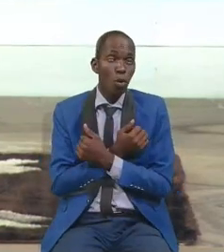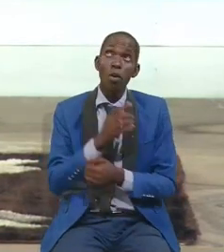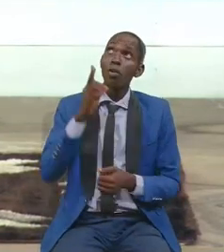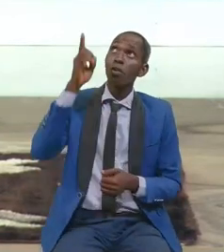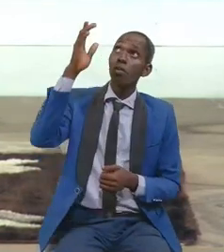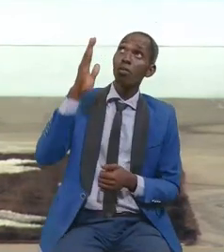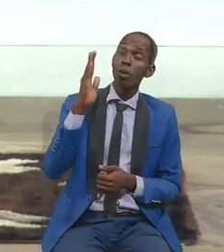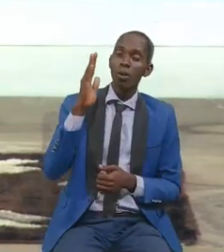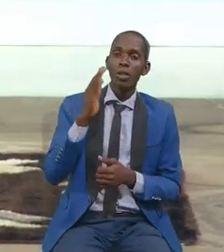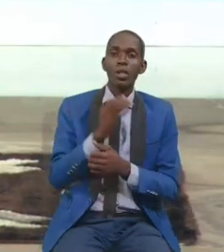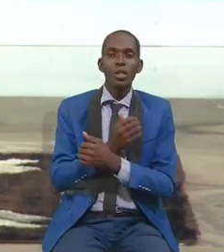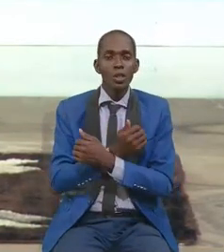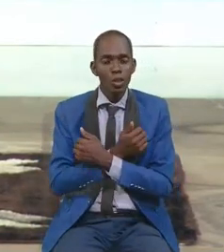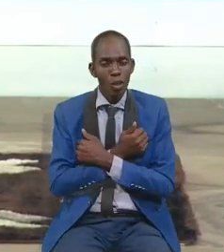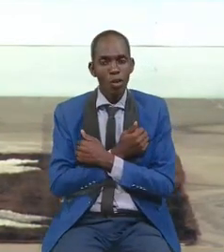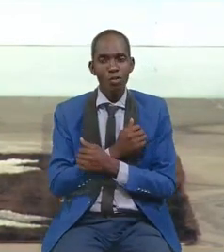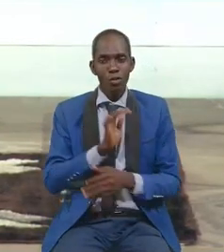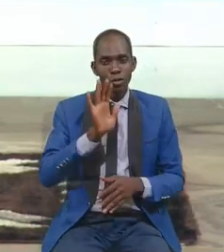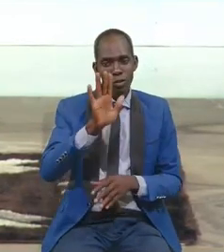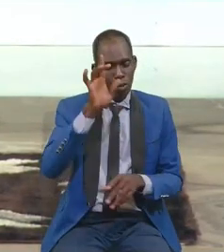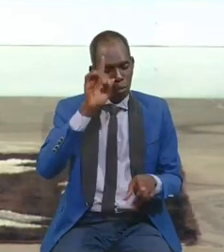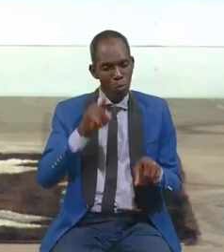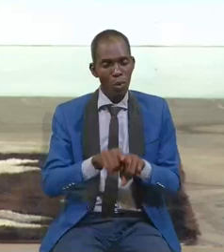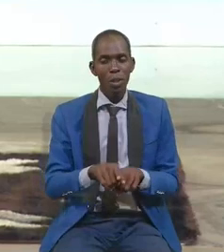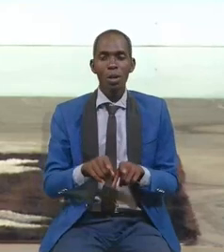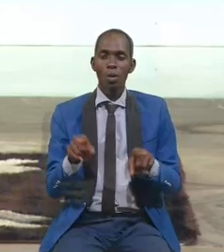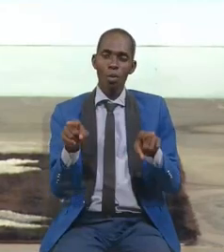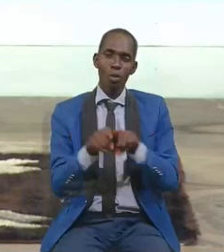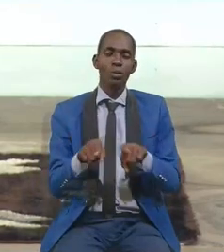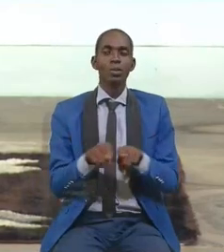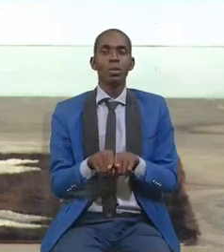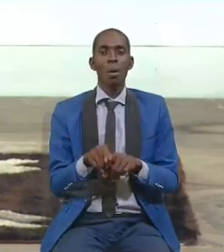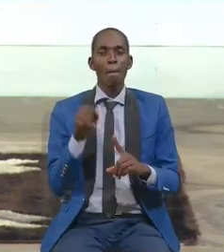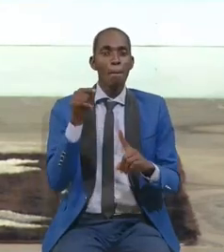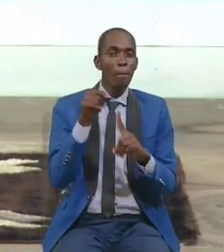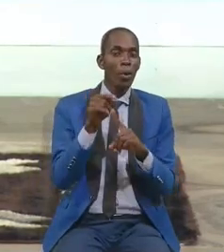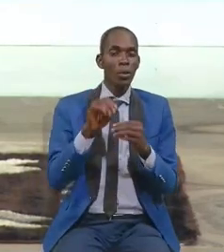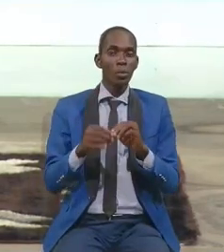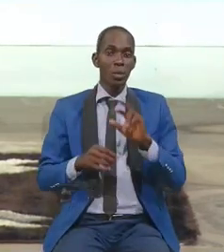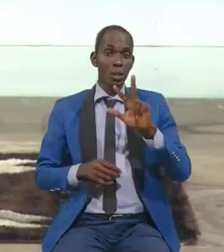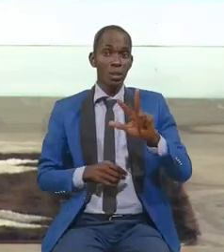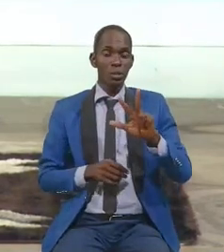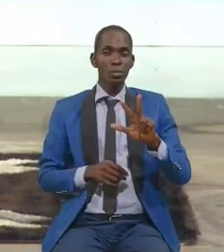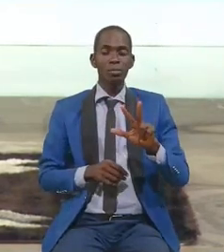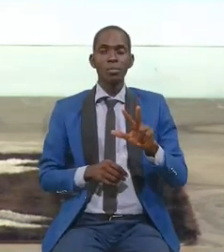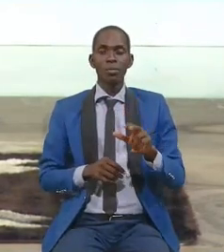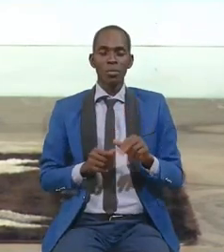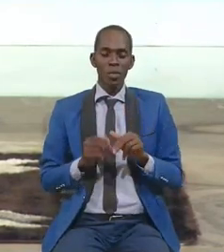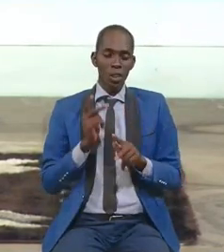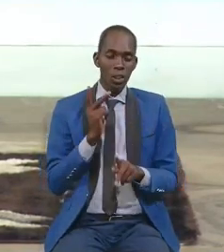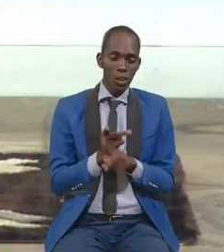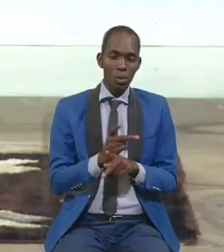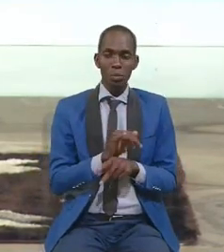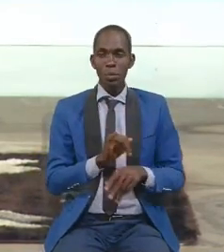Aime aussi son frère. Nous allons au troisième point maintenant, maintenir une